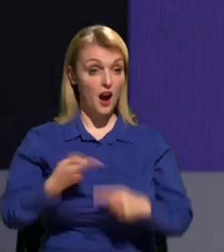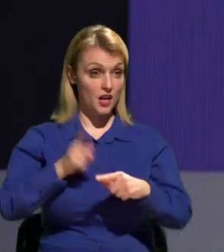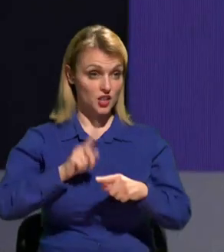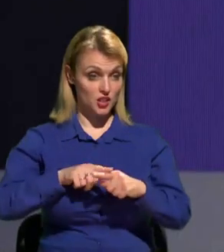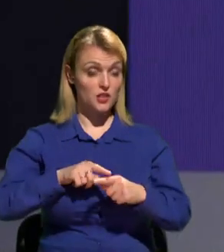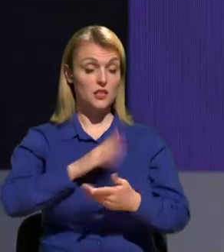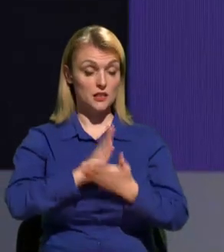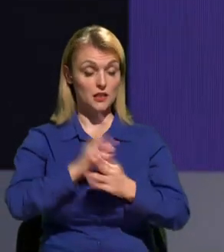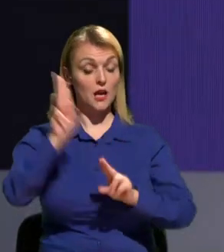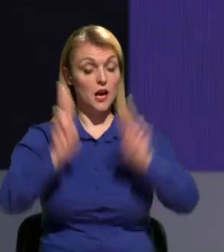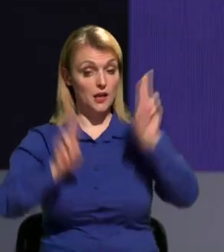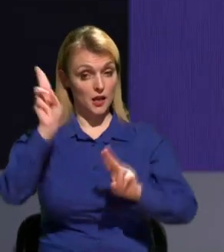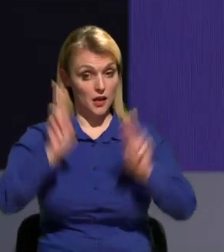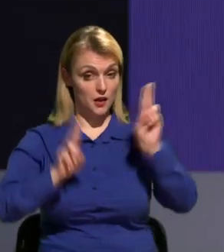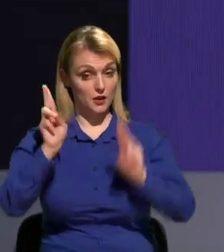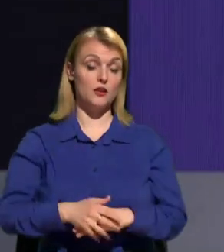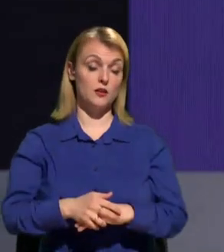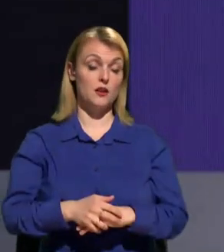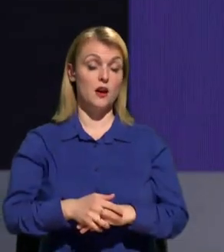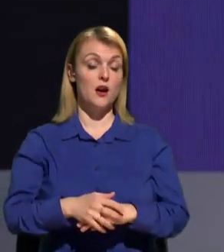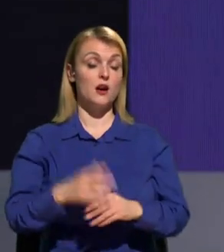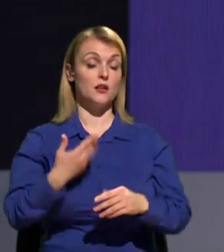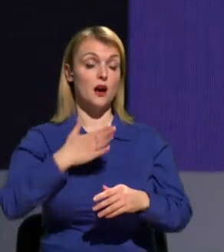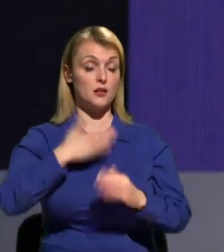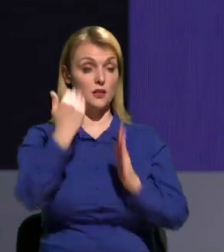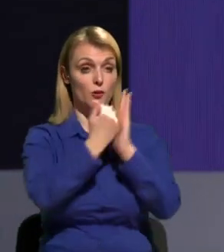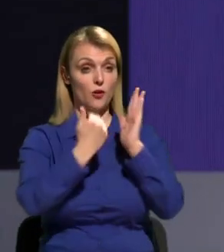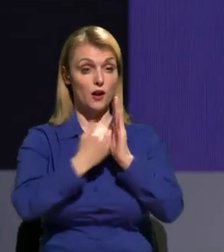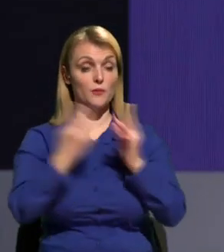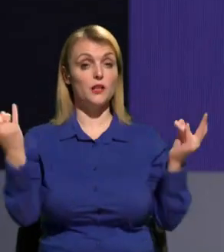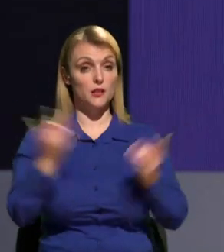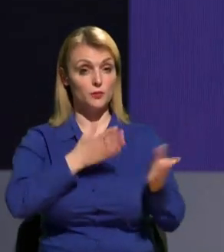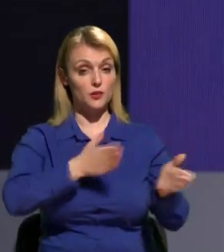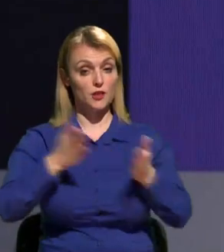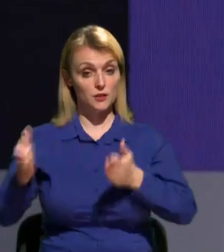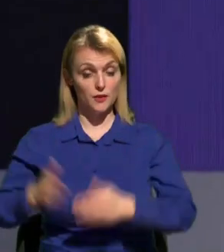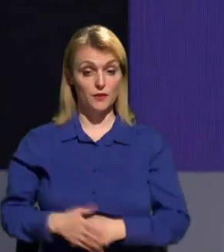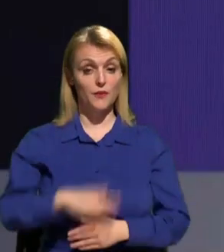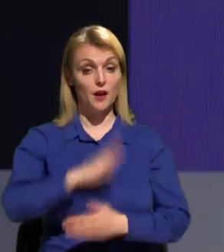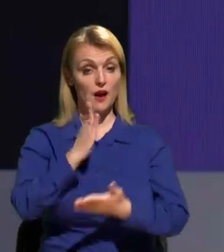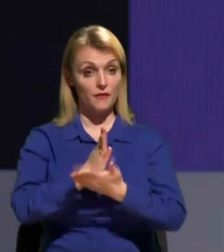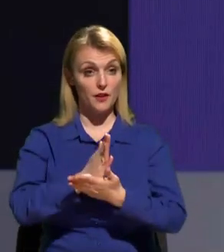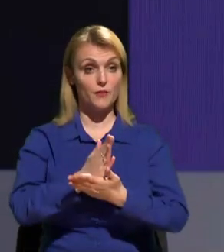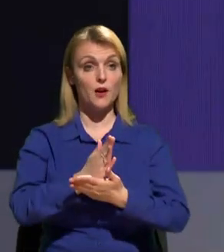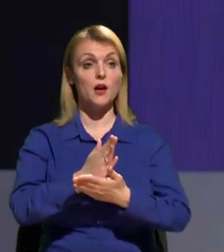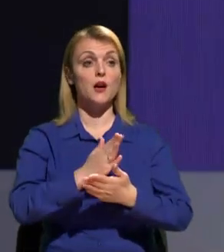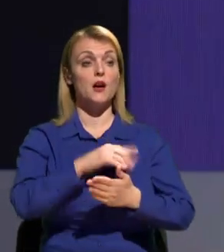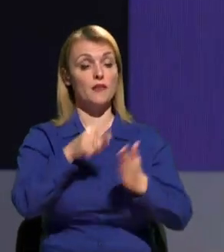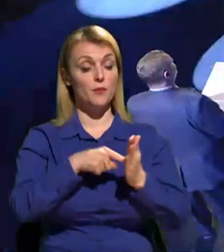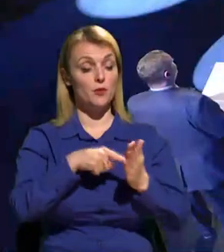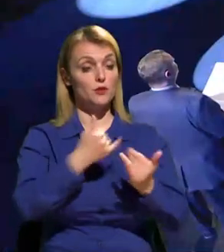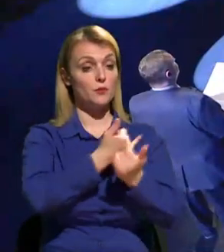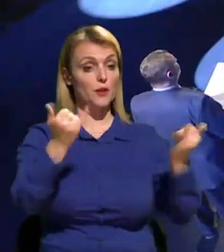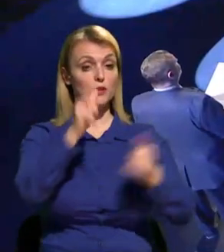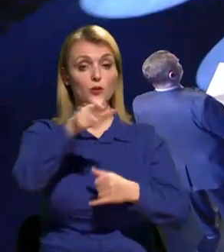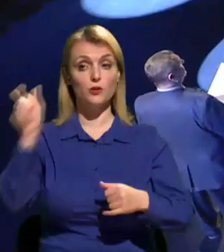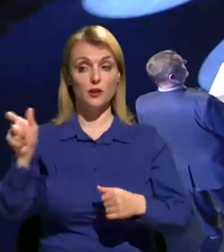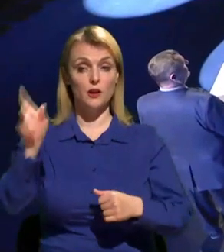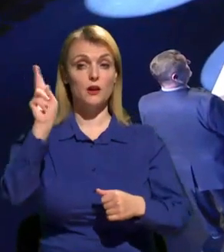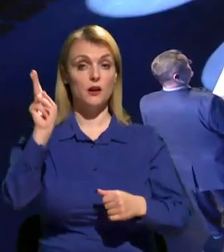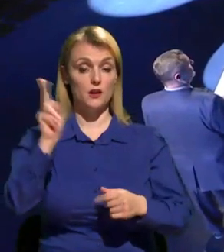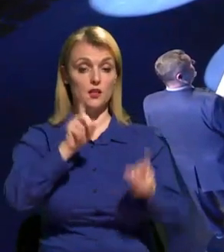Acestea sunt regulile pe care, domnule Dodon, urmează să le respectăm. Avem și o întrebare pentru publicul de acasă. Veți merge la